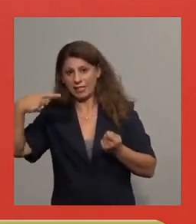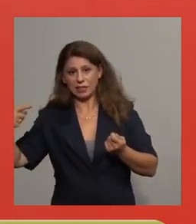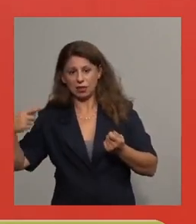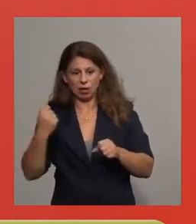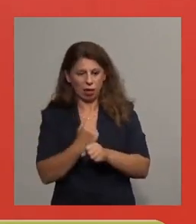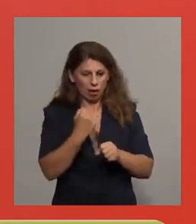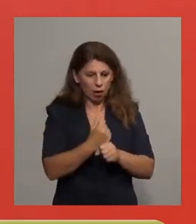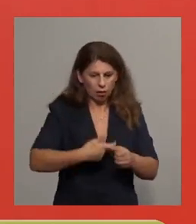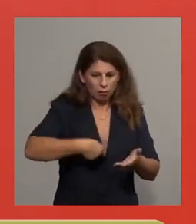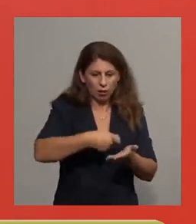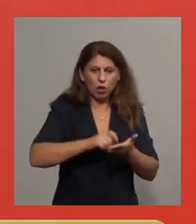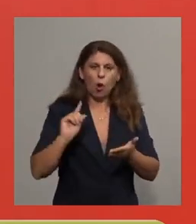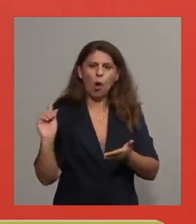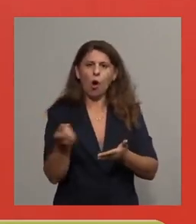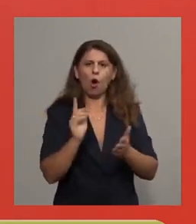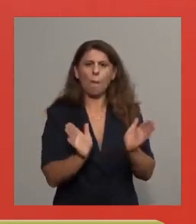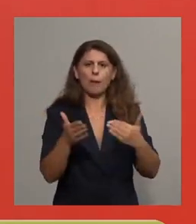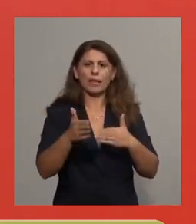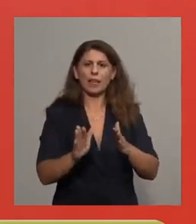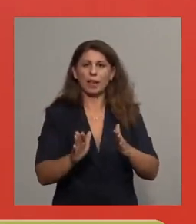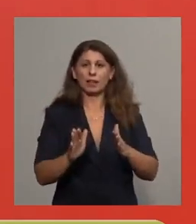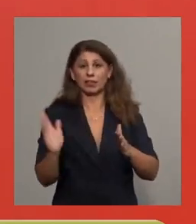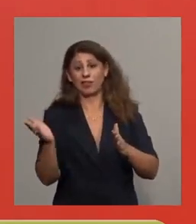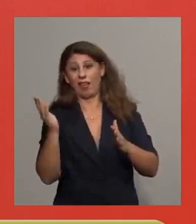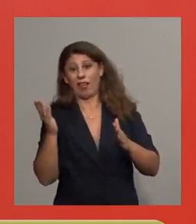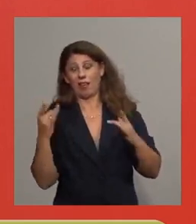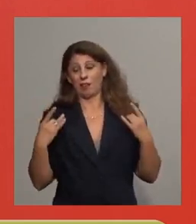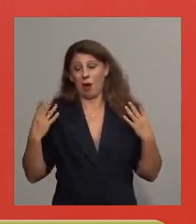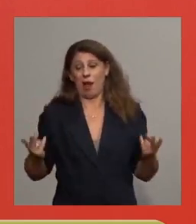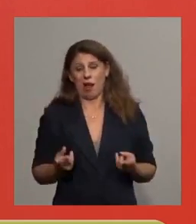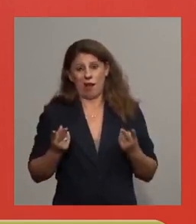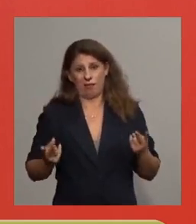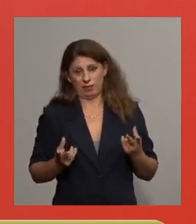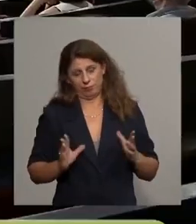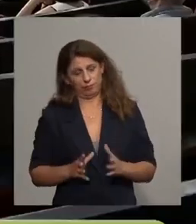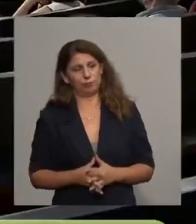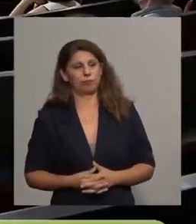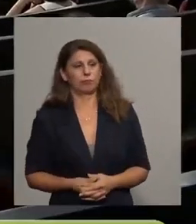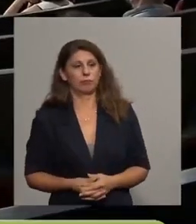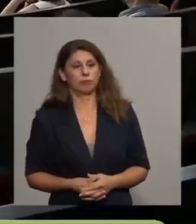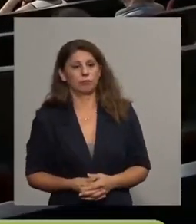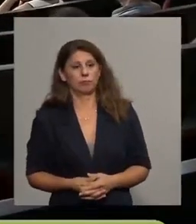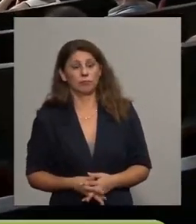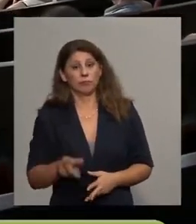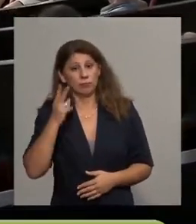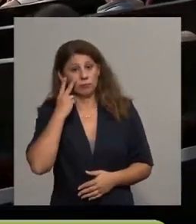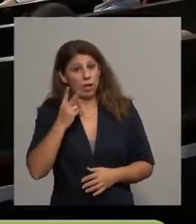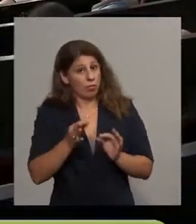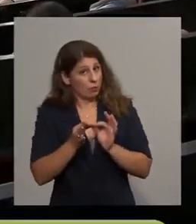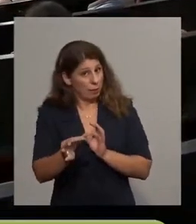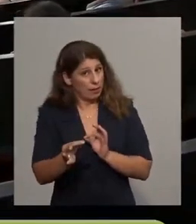πληρώνουν όλο το πακέτο που τάχα τους ελαφραίνει. Θέλετε να δούμε αυτά τα μέτρα και λίγο